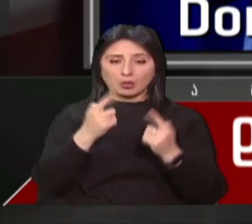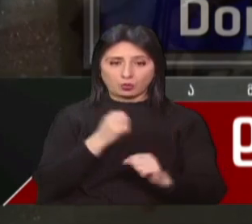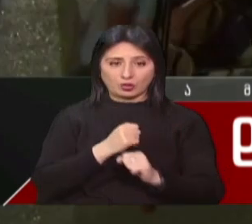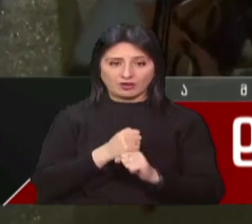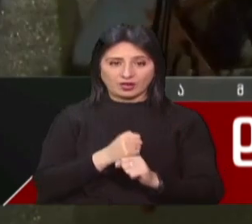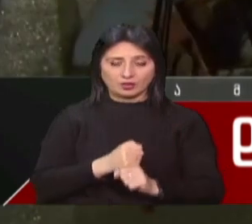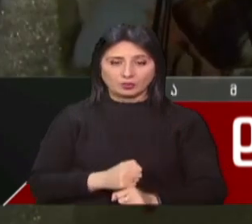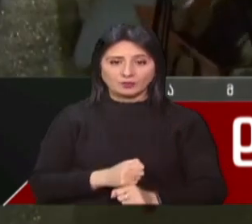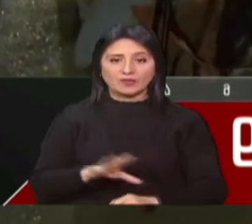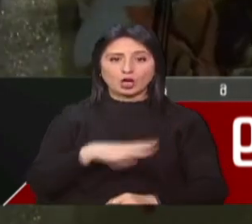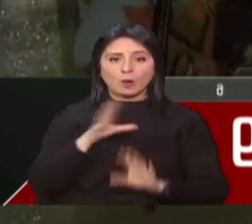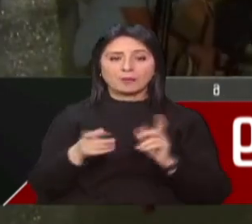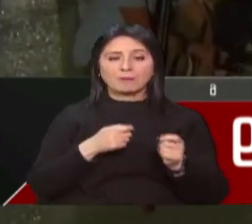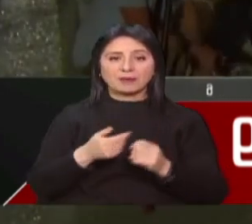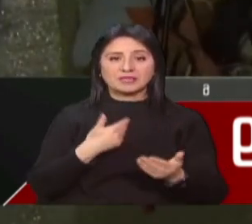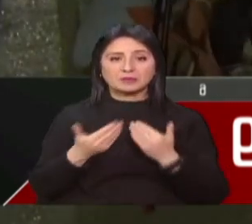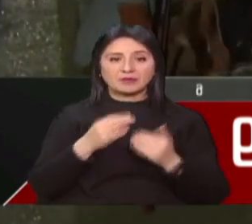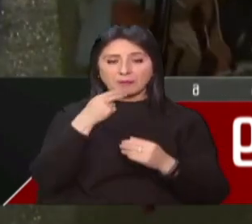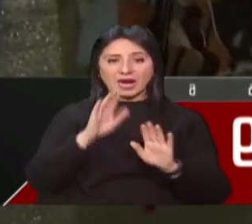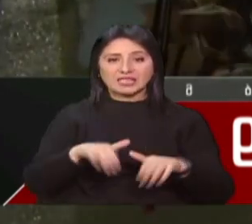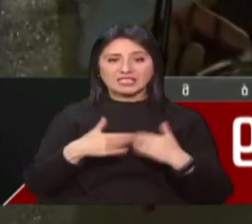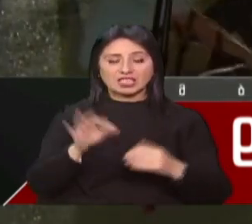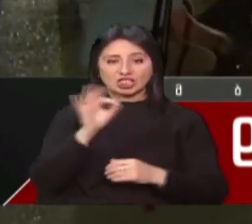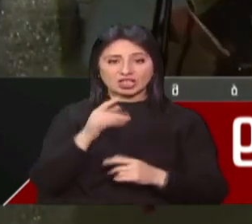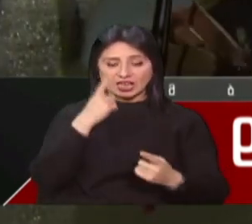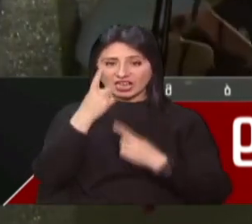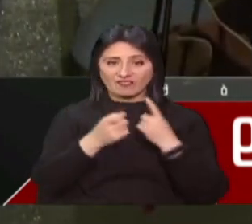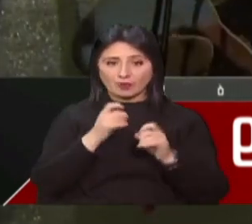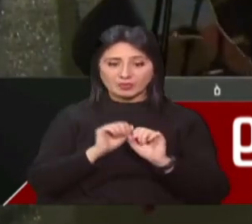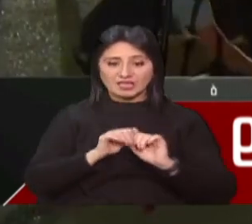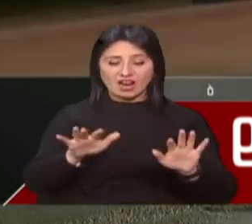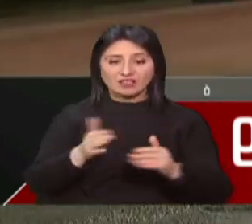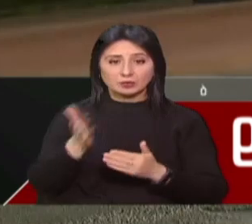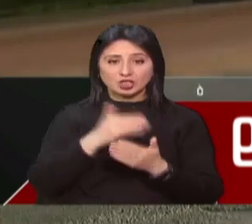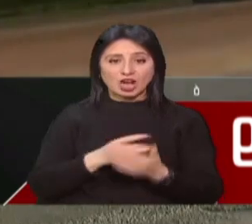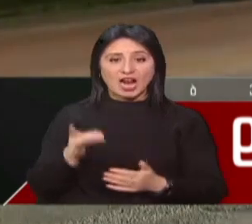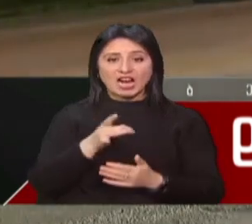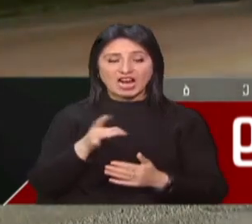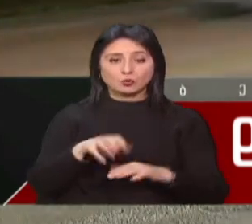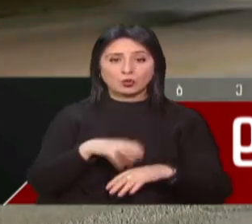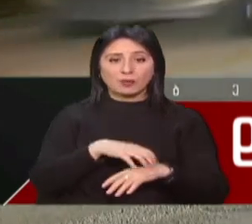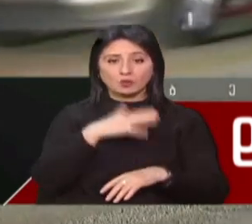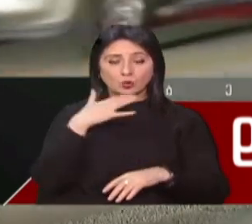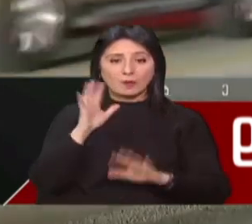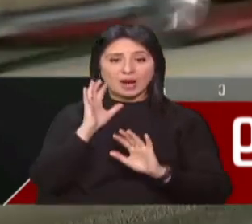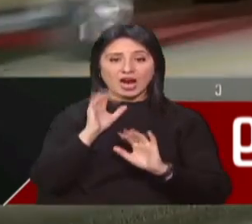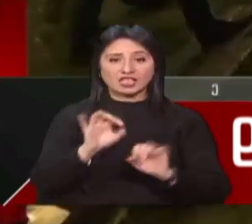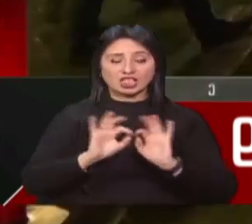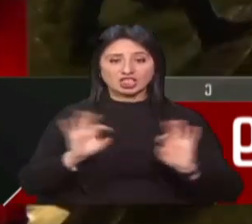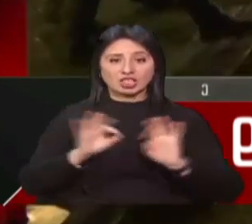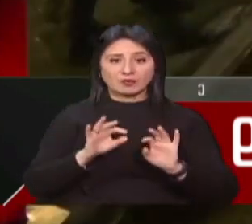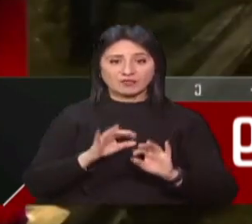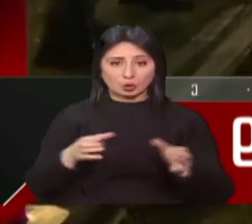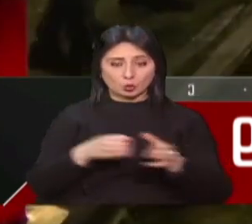გავხადოთ. ყოფილი პრეზიდენტის მიმართ ბრალის წარდგენის შესახებ ინფორმაციის გავრცელების შემდეგ რესპუბლიკელთა უმრავლესობამ მხარდაჭერა